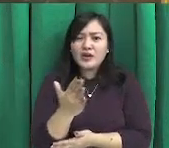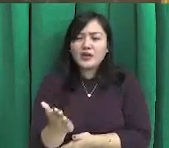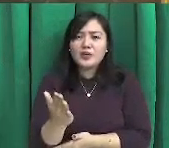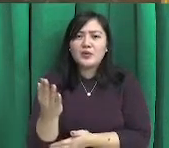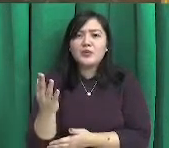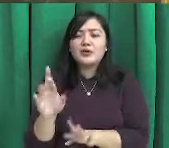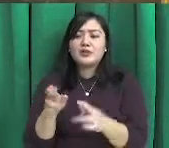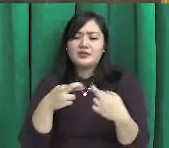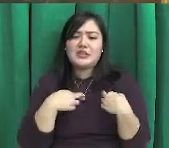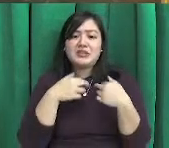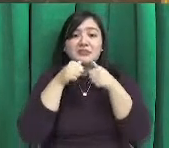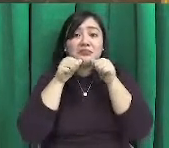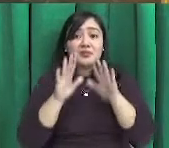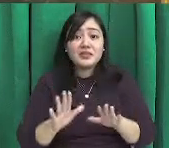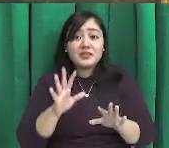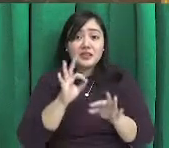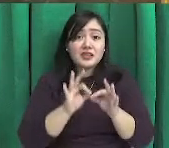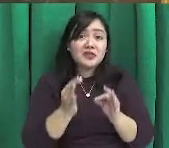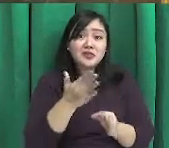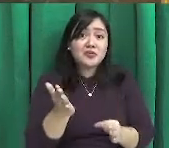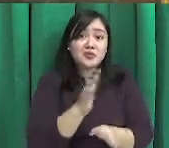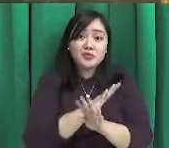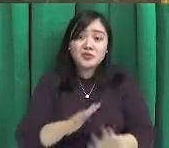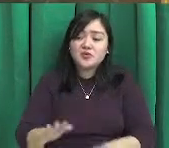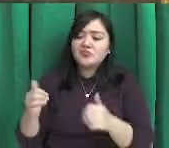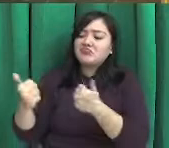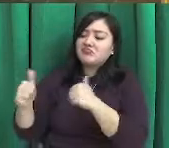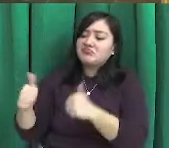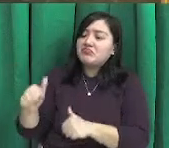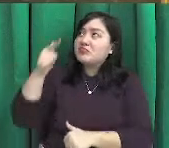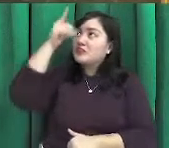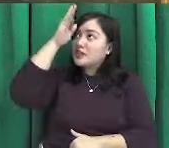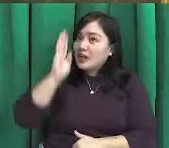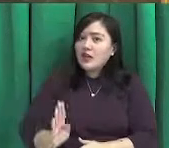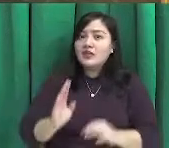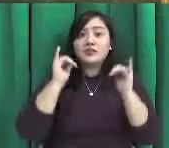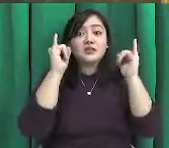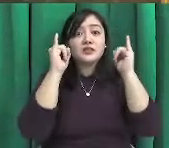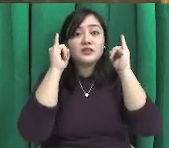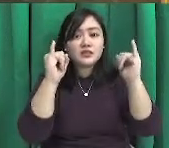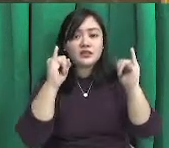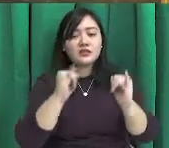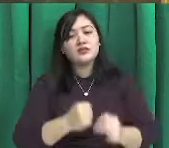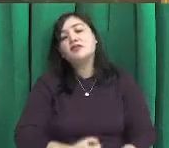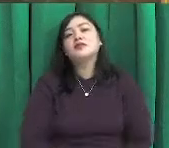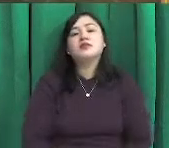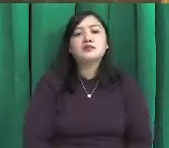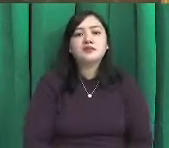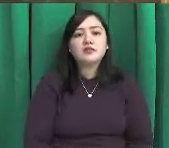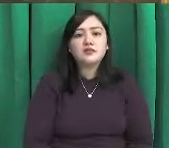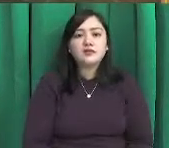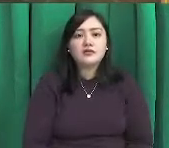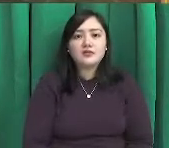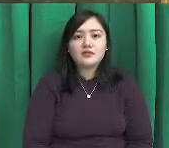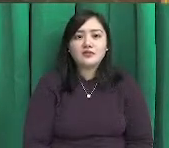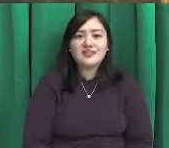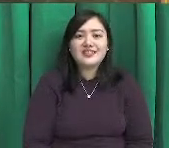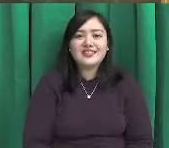marriage? Paano? Sabi niya, ang dalaway pinagsama at ang dalaway naging isa. Gusto mo naman